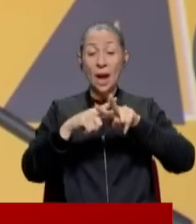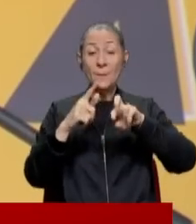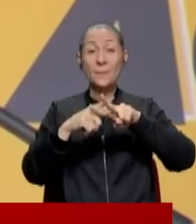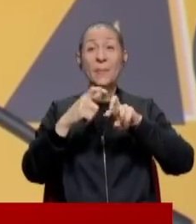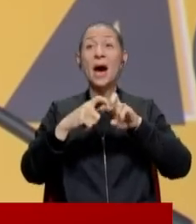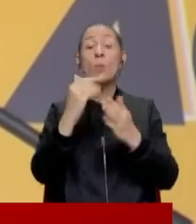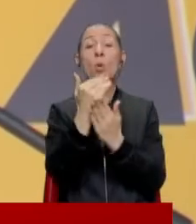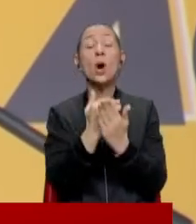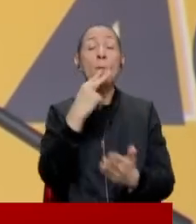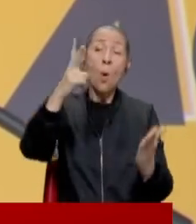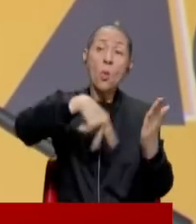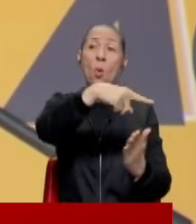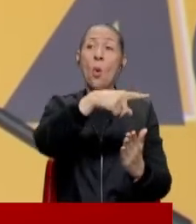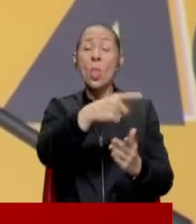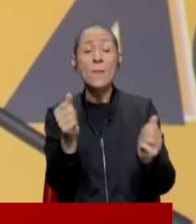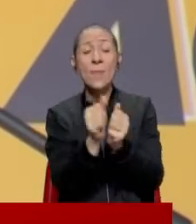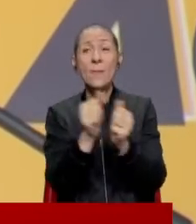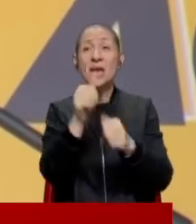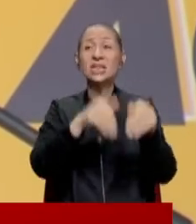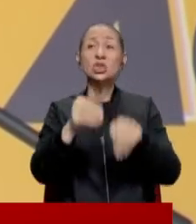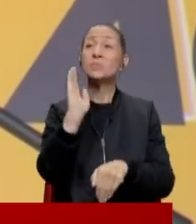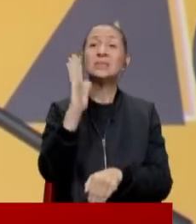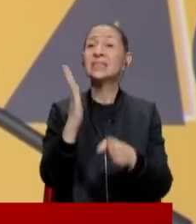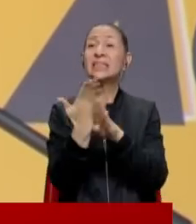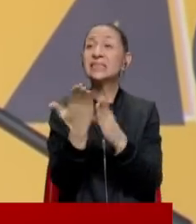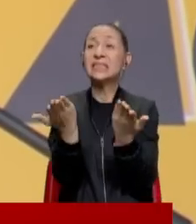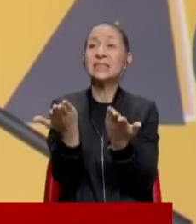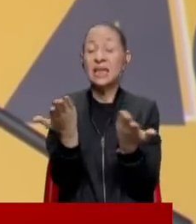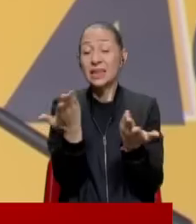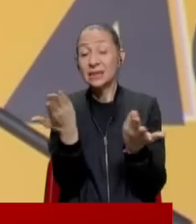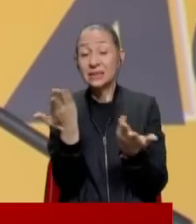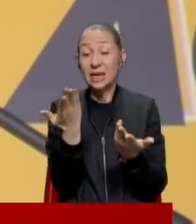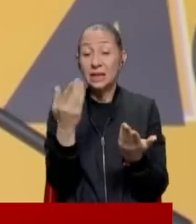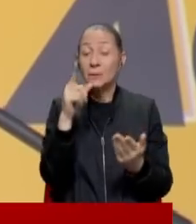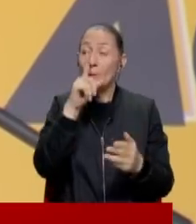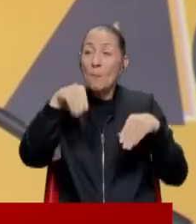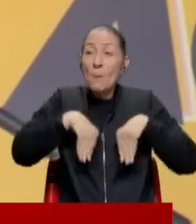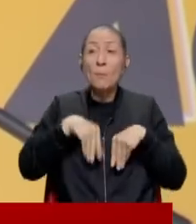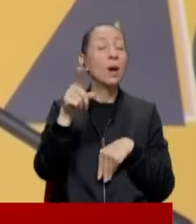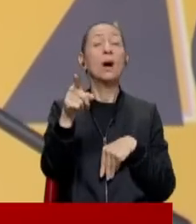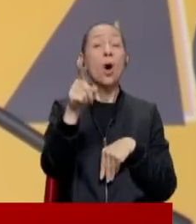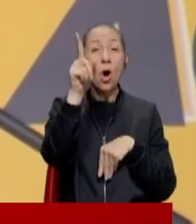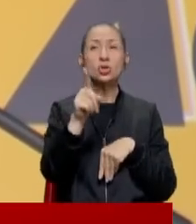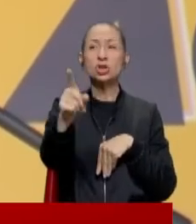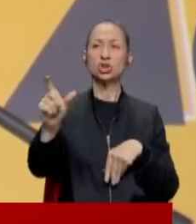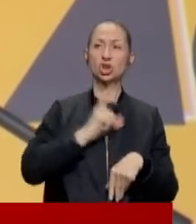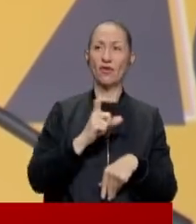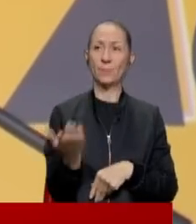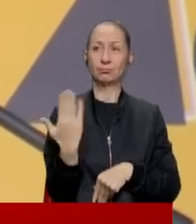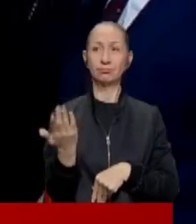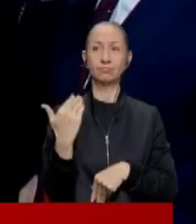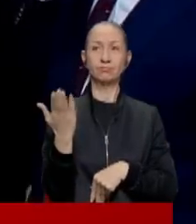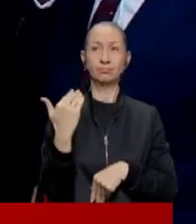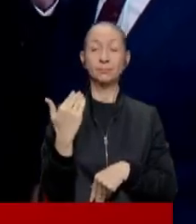programını okuyun onlarla birlikte seçime nasıl geliyorlar işlerine nasıl sindiriyorlar önce onun cevabını